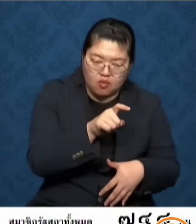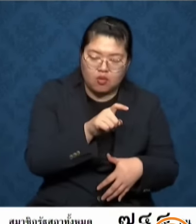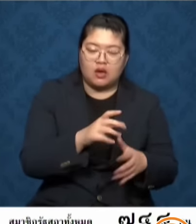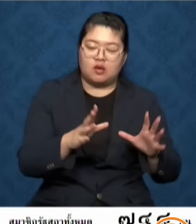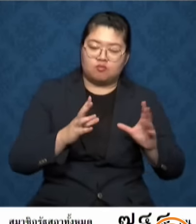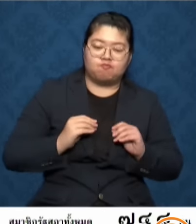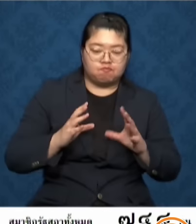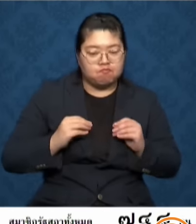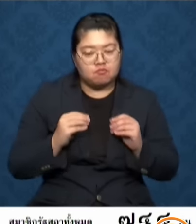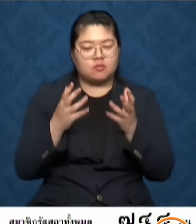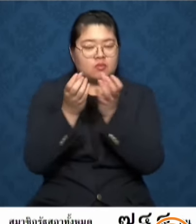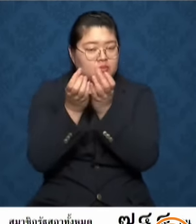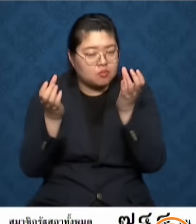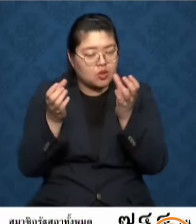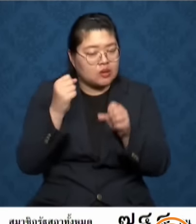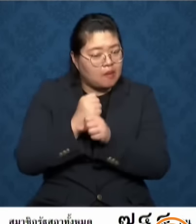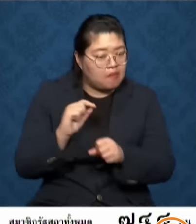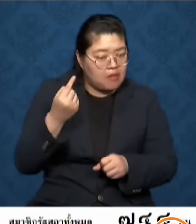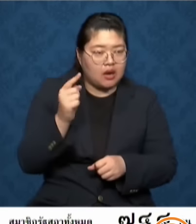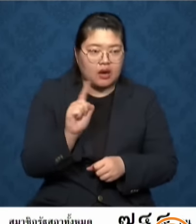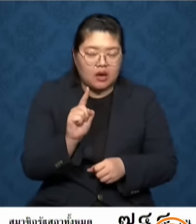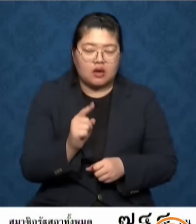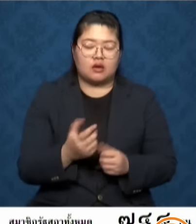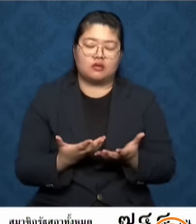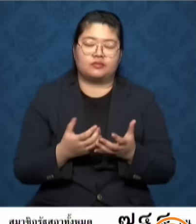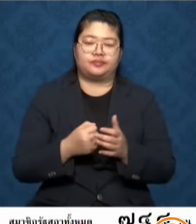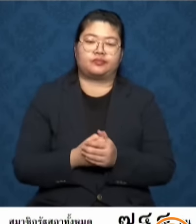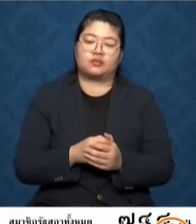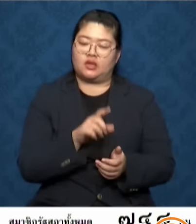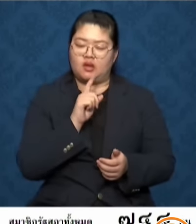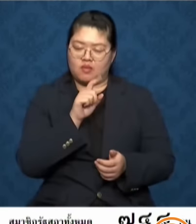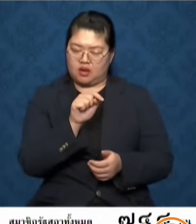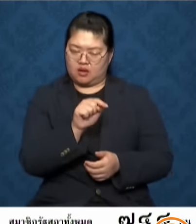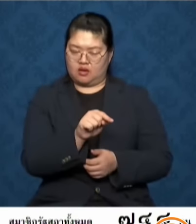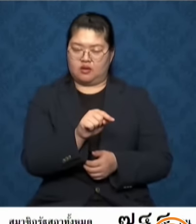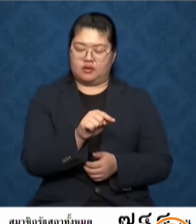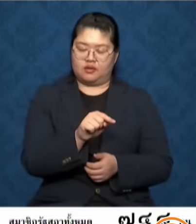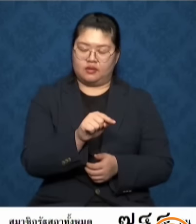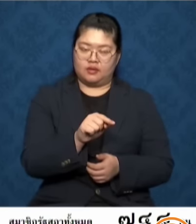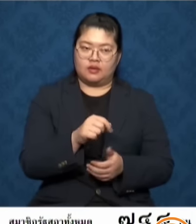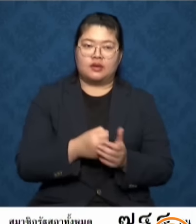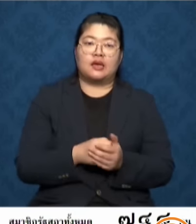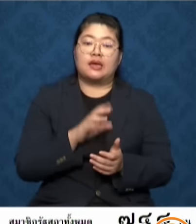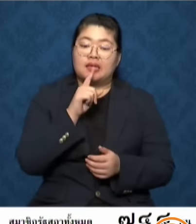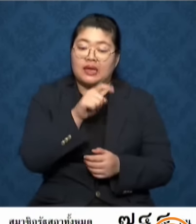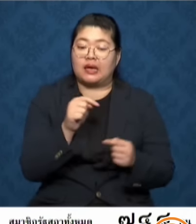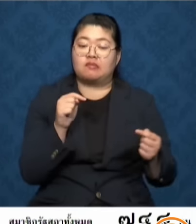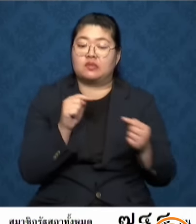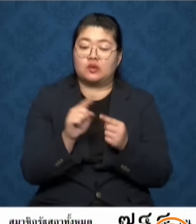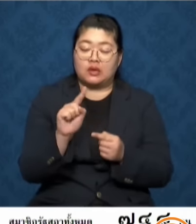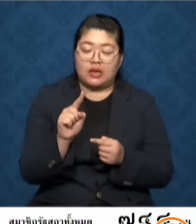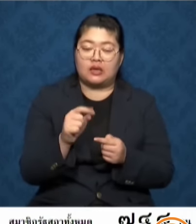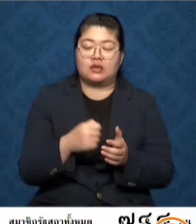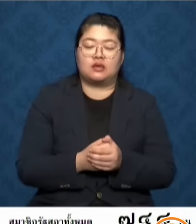โเง่ใหมขมาหรอไม่แตท่านวธจัไแบนี้นะครับวาคำถามดักล่วนั้นสามารถถามในช่งเวลาเดียวกัน